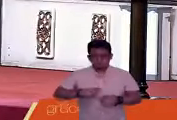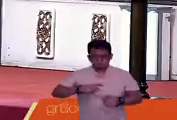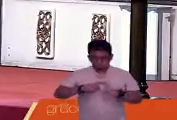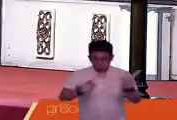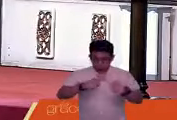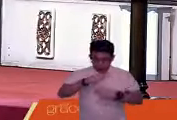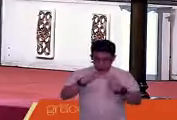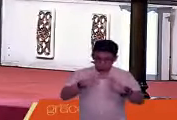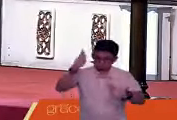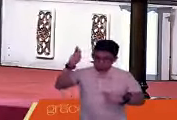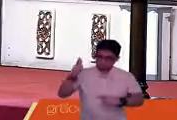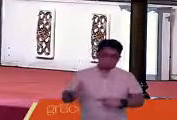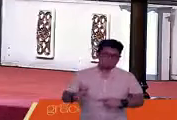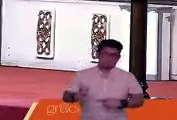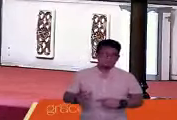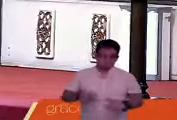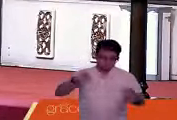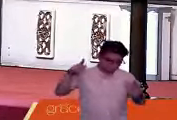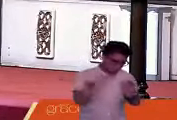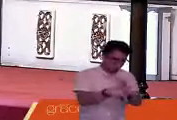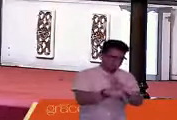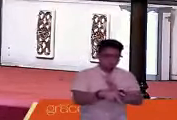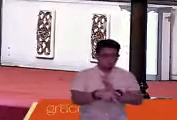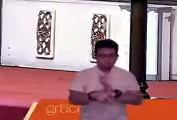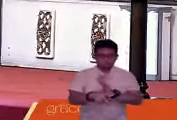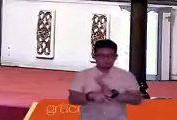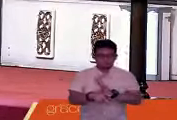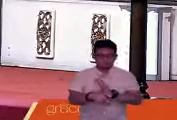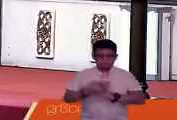But when God killed me,